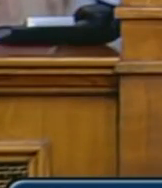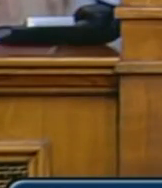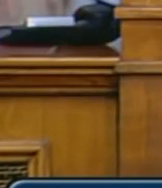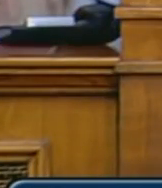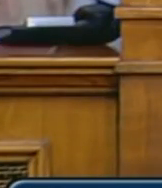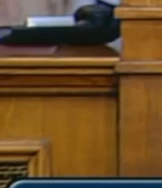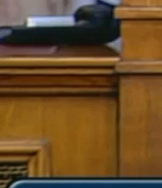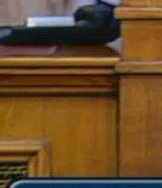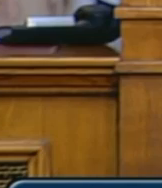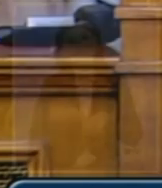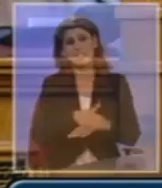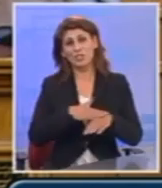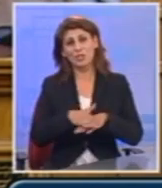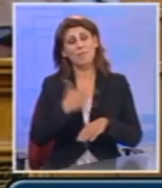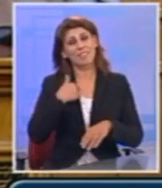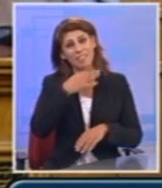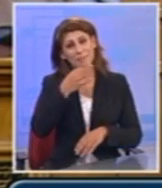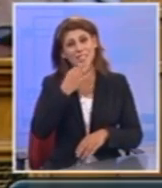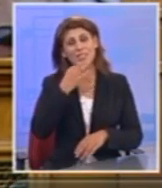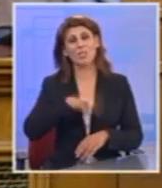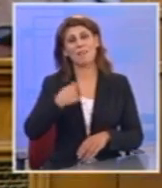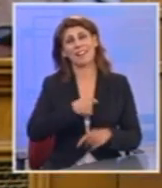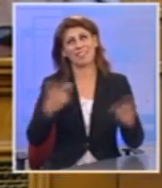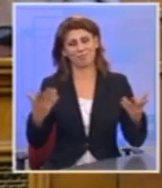πρώτα απ όλα να ζητήσω συγνώμη γιατί θα μιλήσω